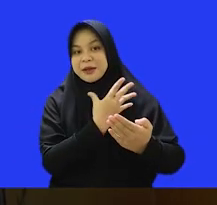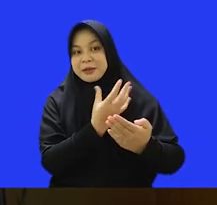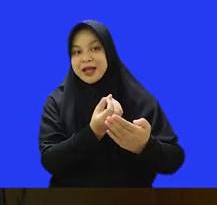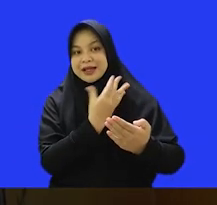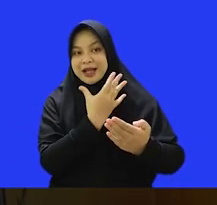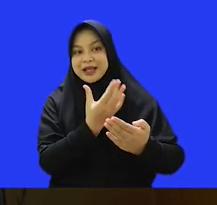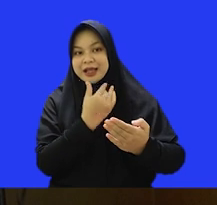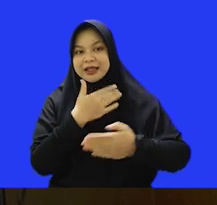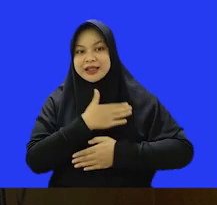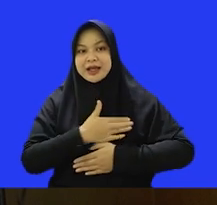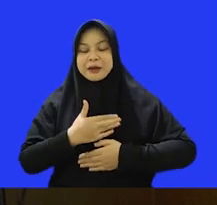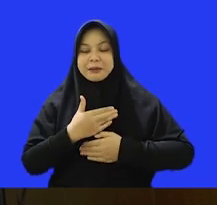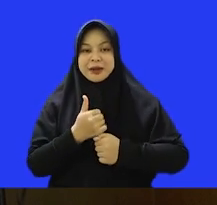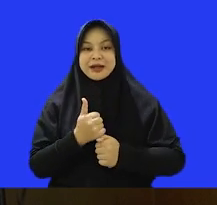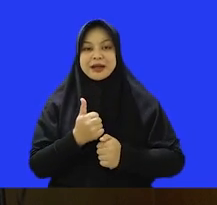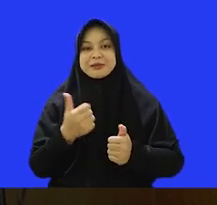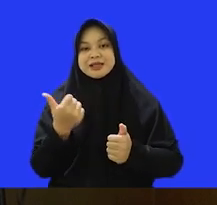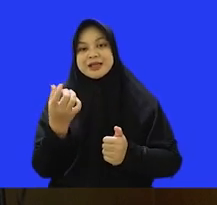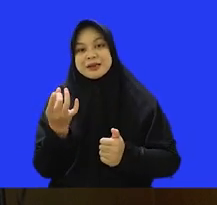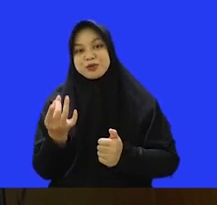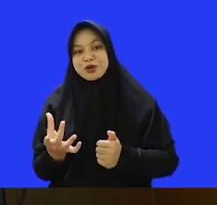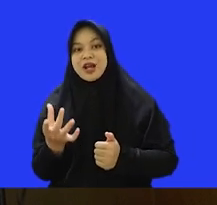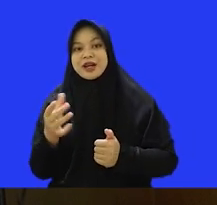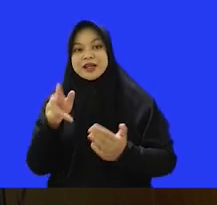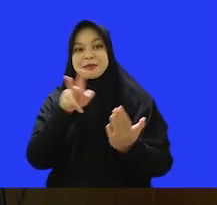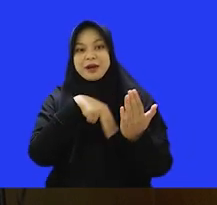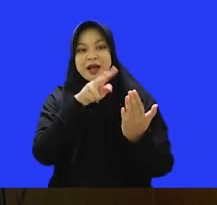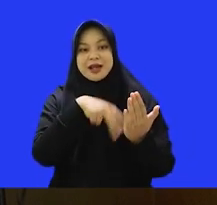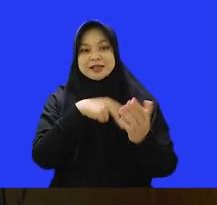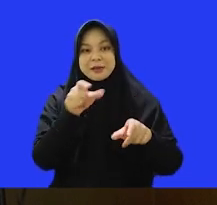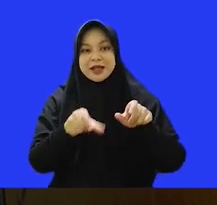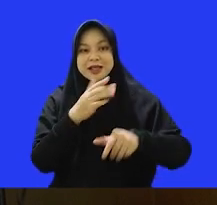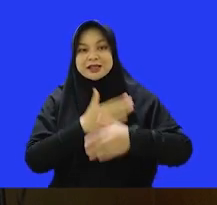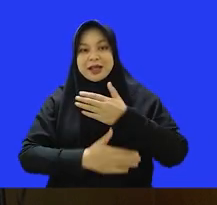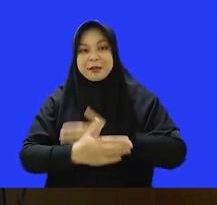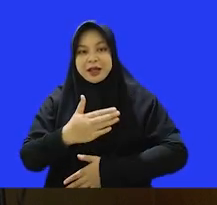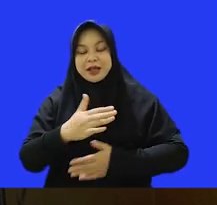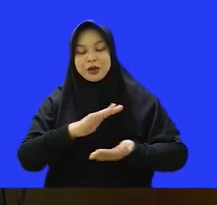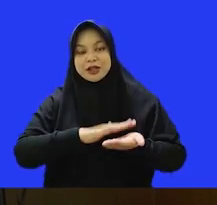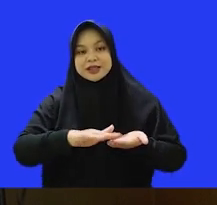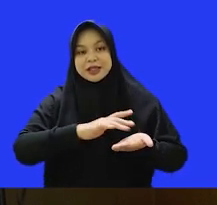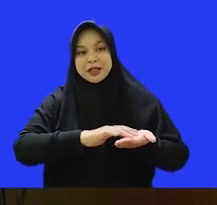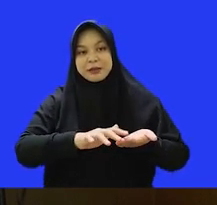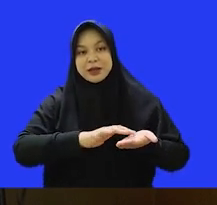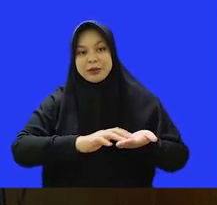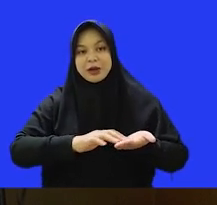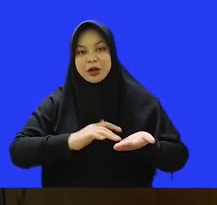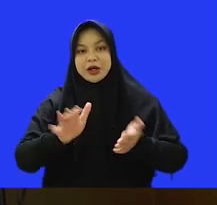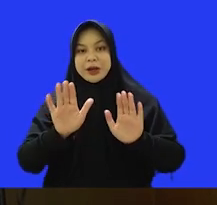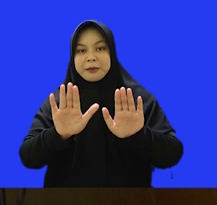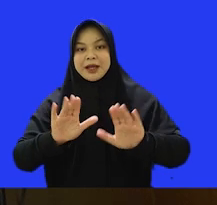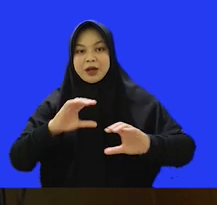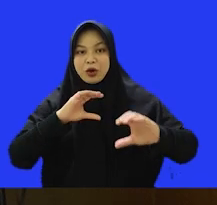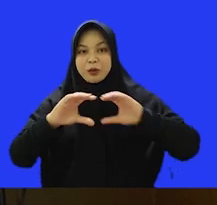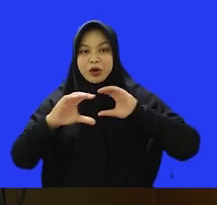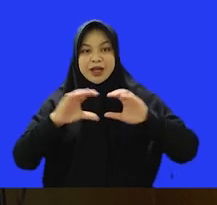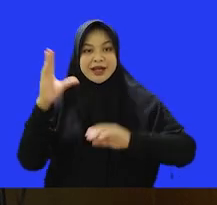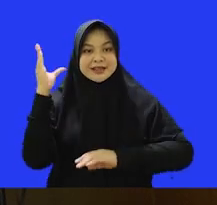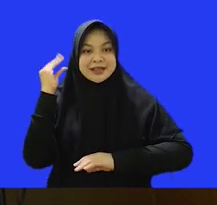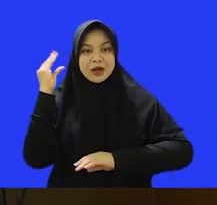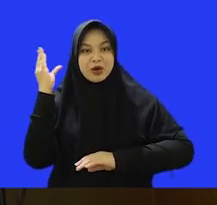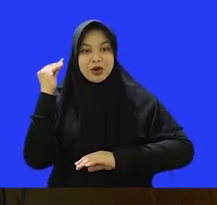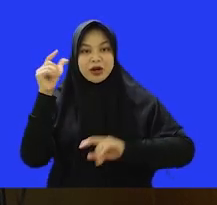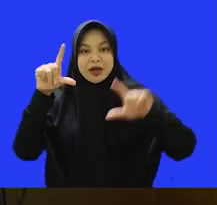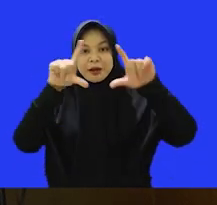pembaca layar, laman yang mudah dibaca oleh penyandang disabilitas, dokumen tercetak dengan huruf braille, media komunikasi